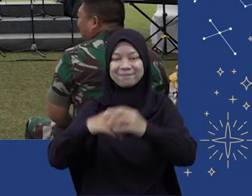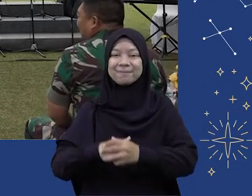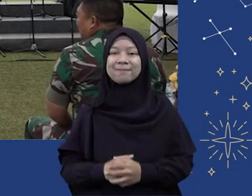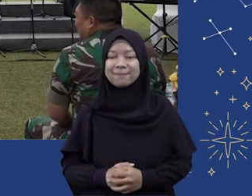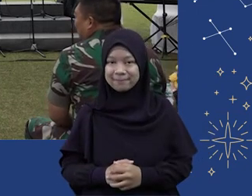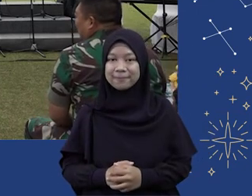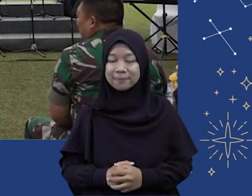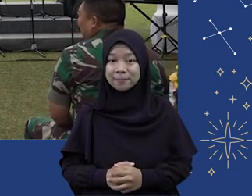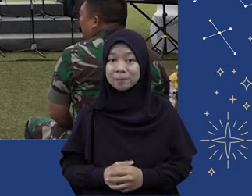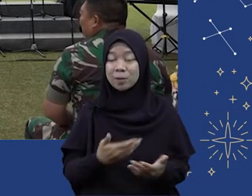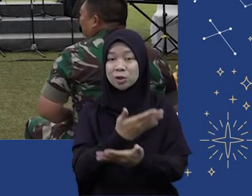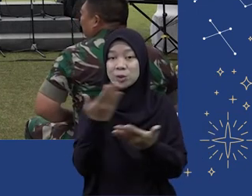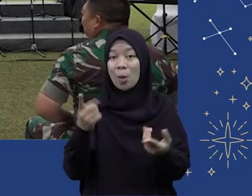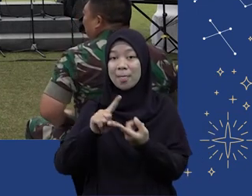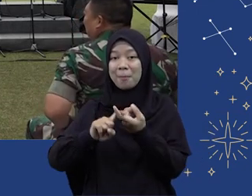Indonesia